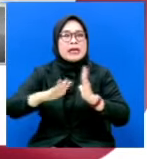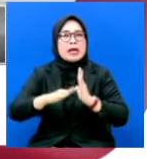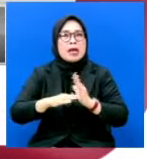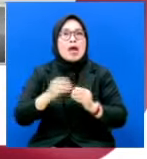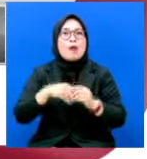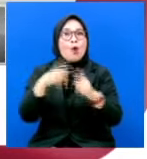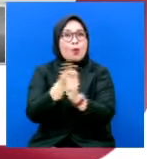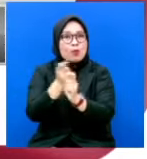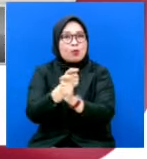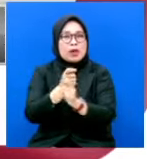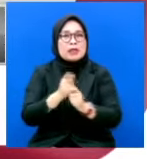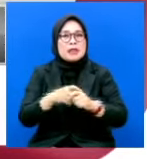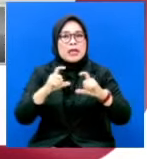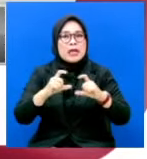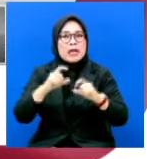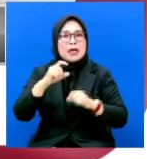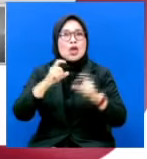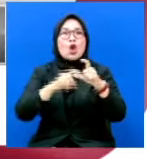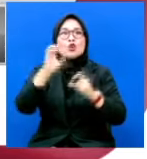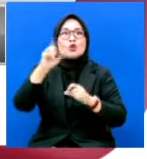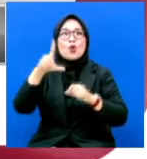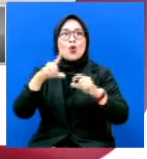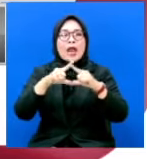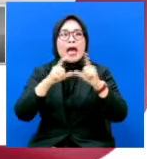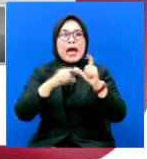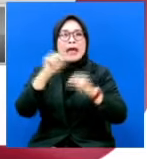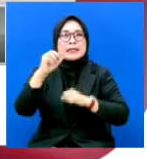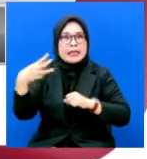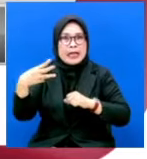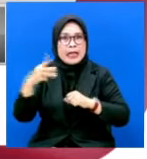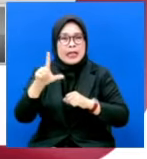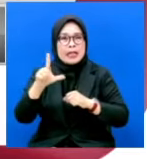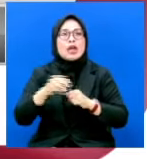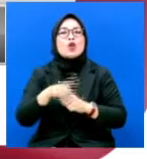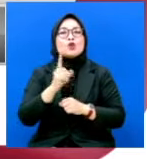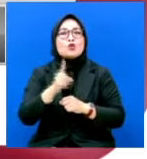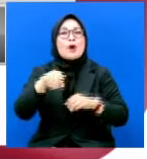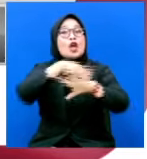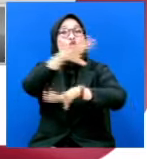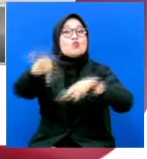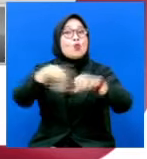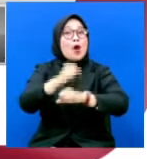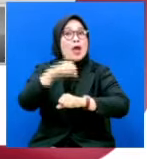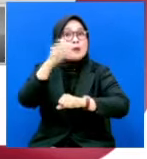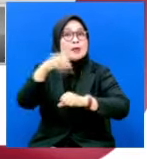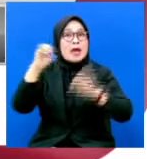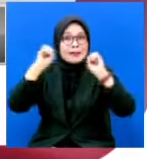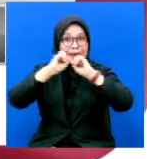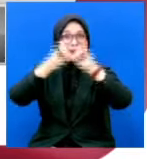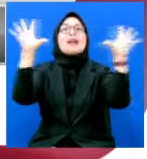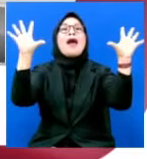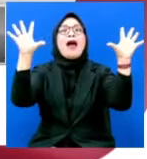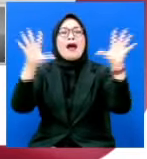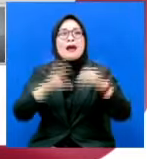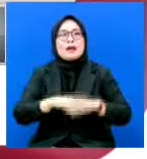buatkan solar cell untuk masalah untuk supaya sehingga daerah tamro ini semua bisa terang dan kita akan pastikan